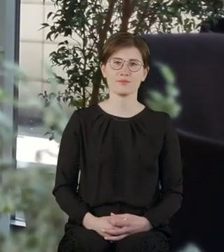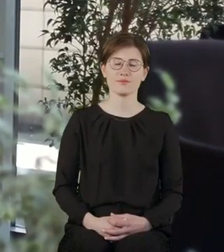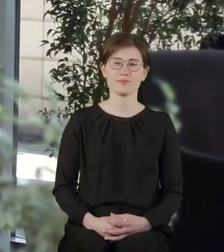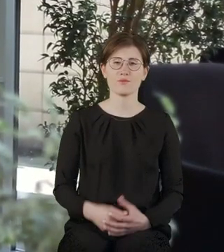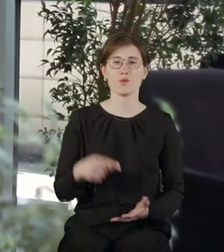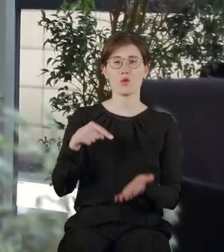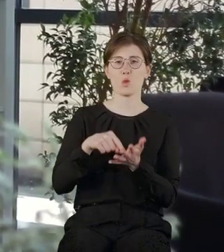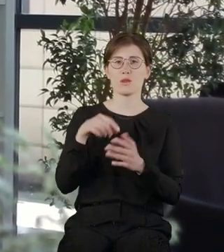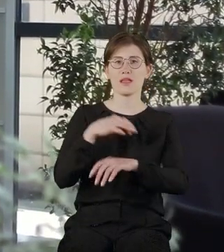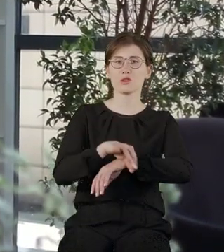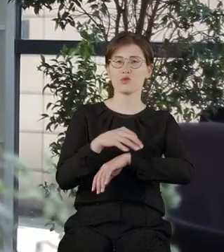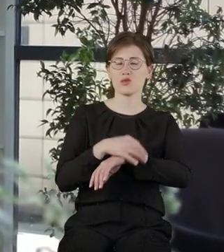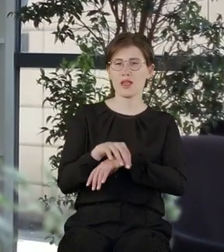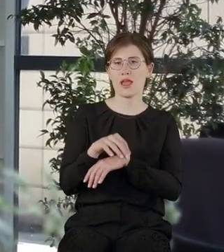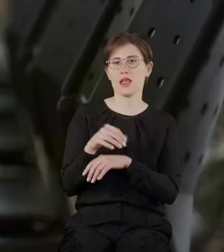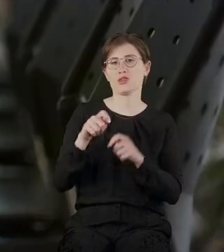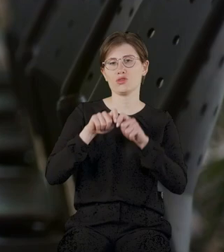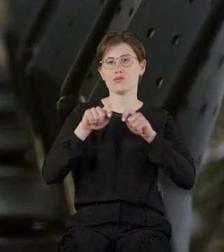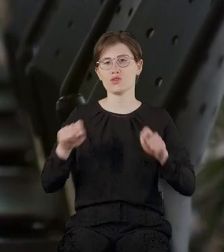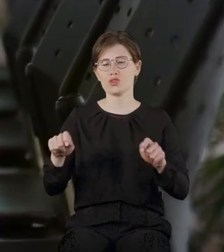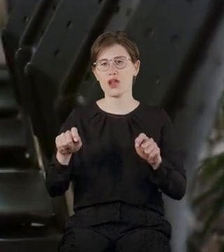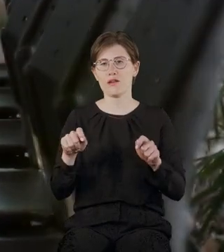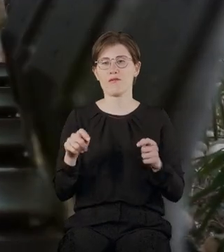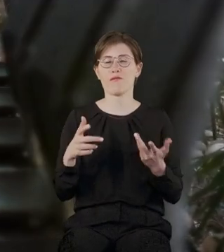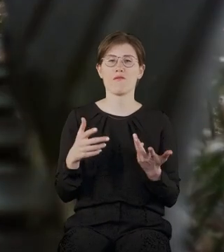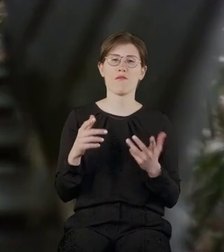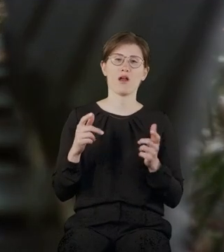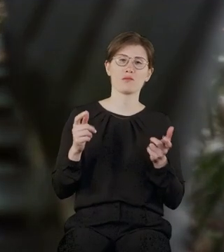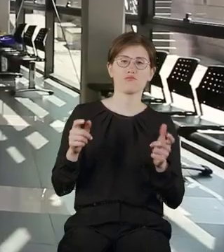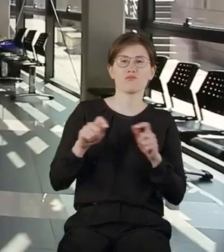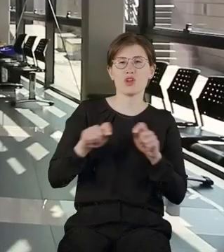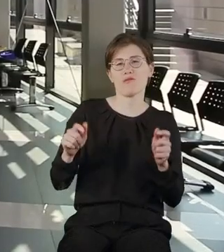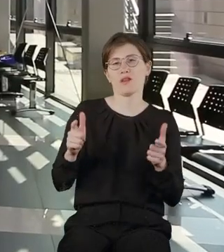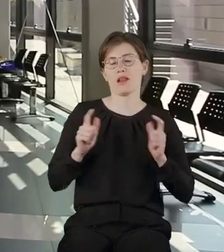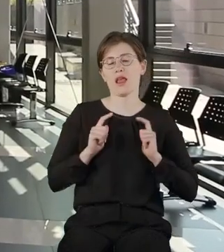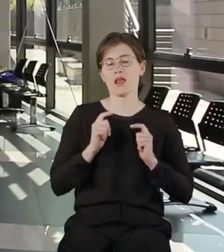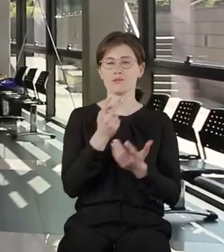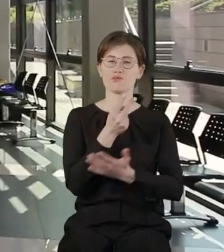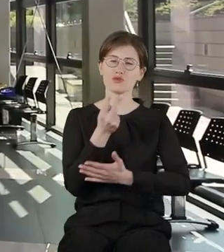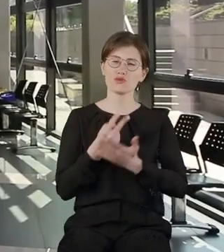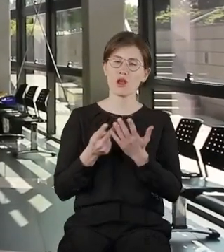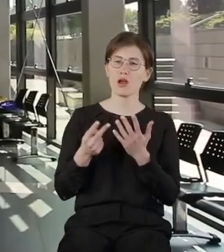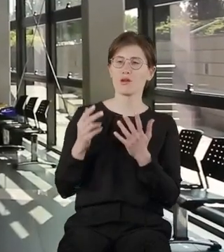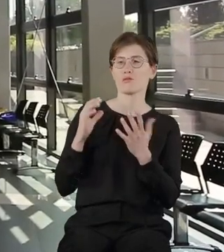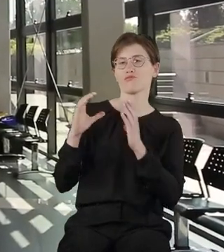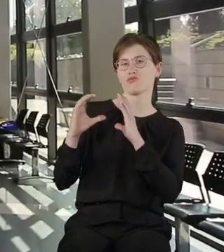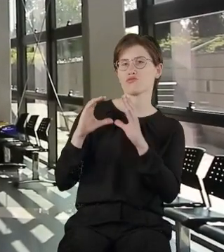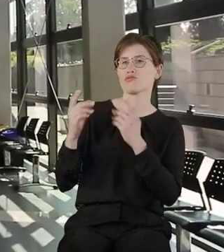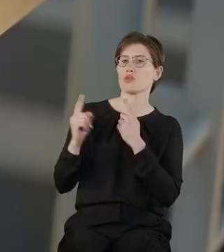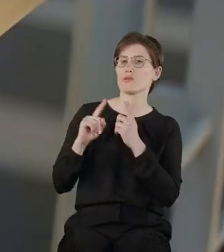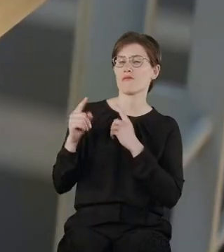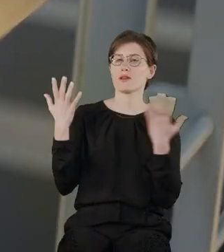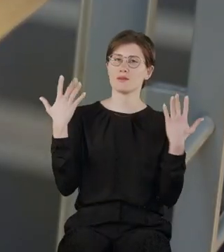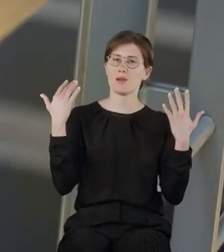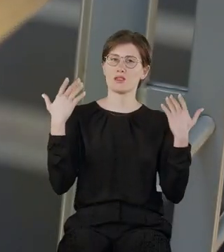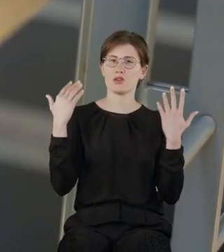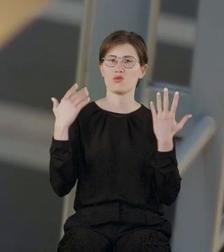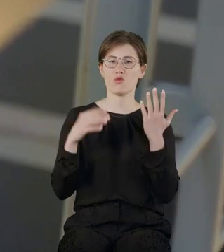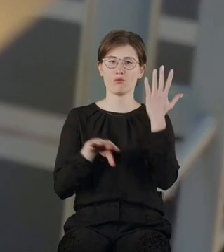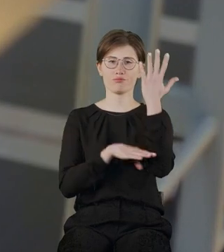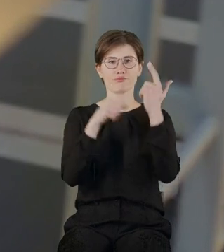Tu studenci zwykle spędzają przerwy między zajęciami i relaksują się, czytając, rozmawiając, spacerując pod palmami.